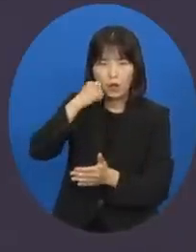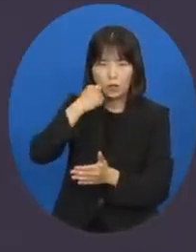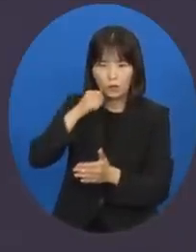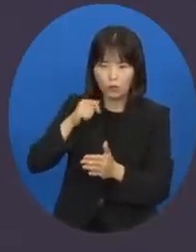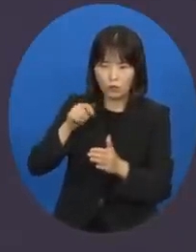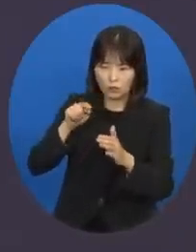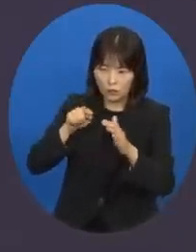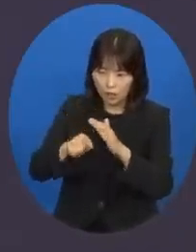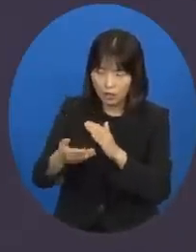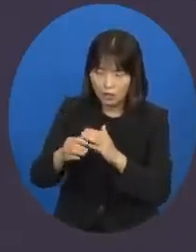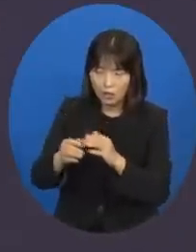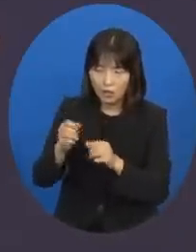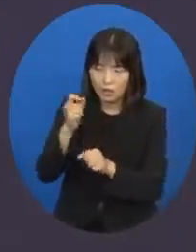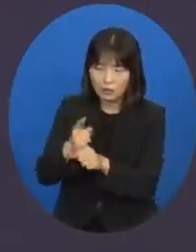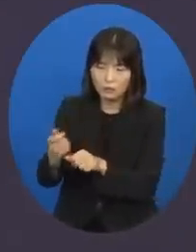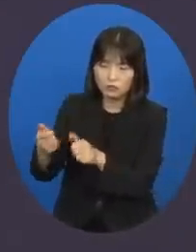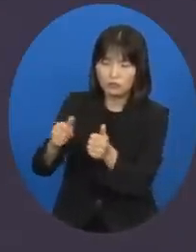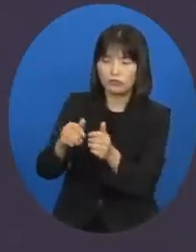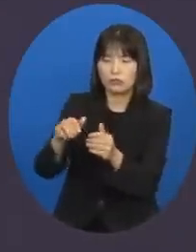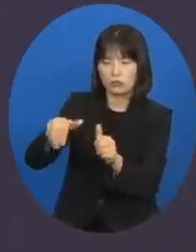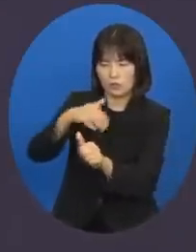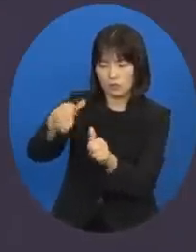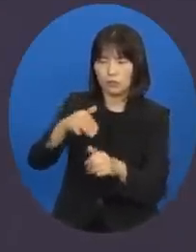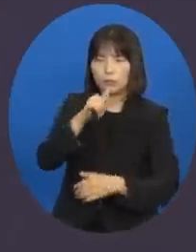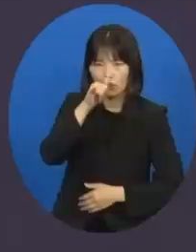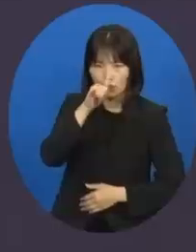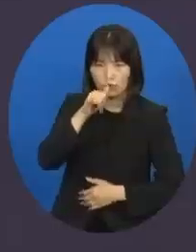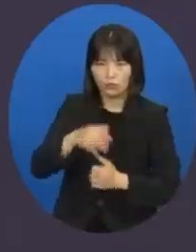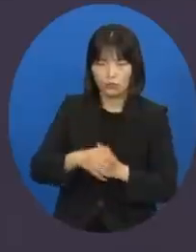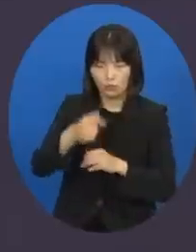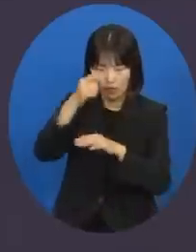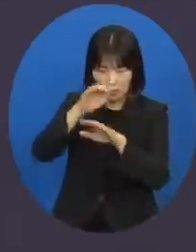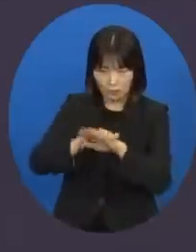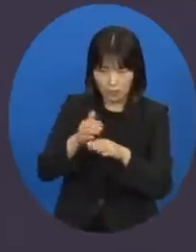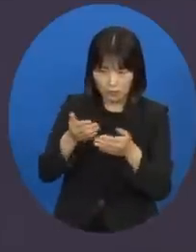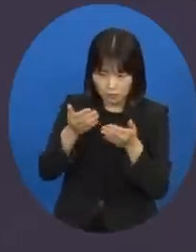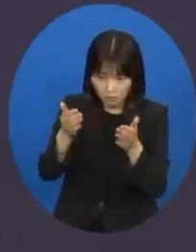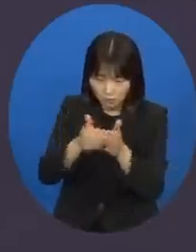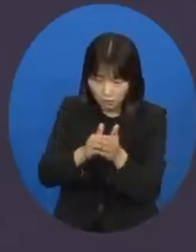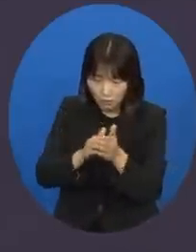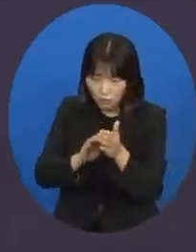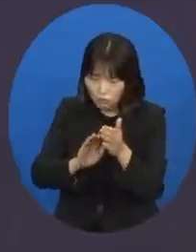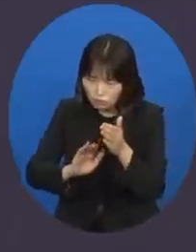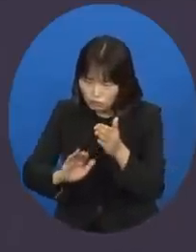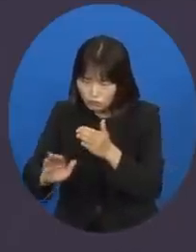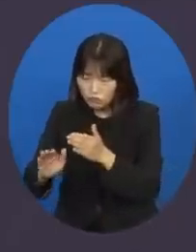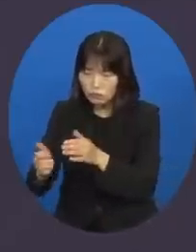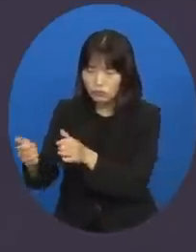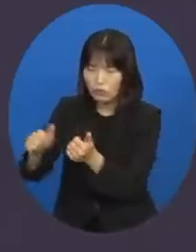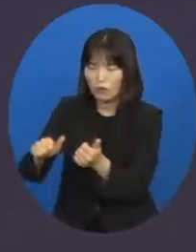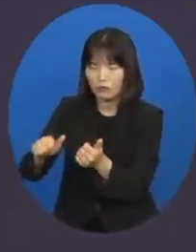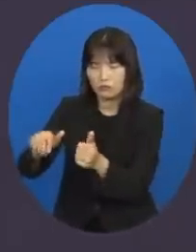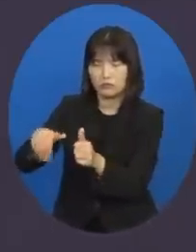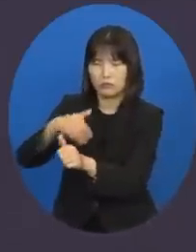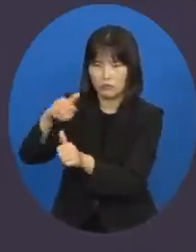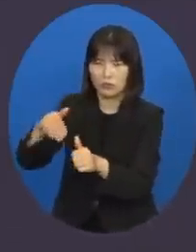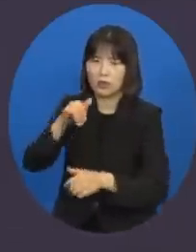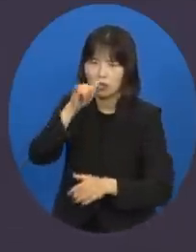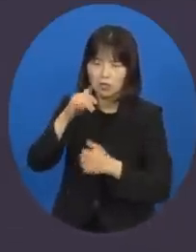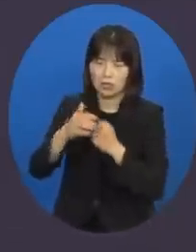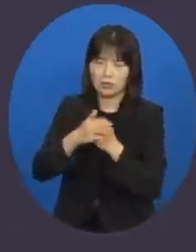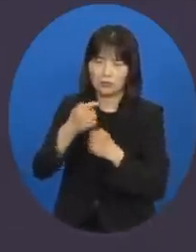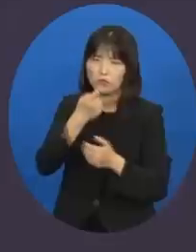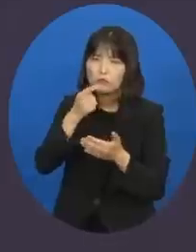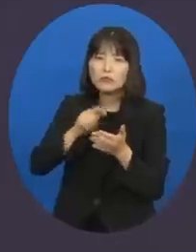돌아가신 경우도 있고 예배를 드렸는데 나중에 돌아가신 경우도 있고 그래서 임종 예배를 드리기가 참 쉽지가 않은데요. 임종